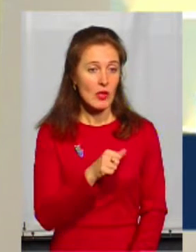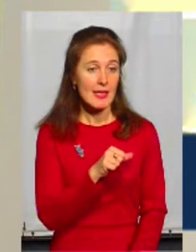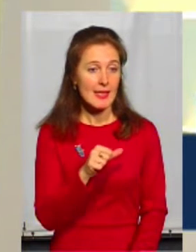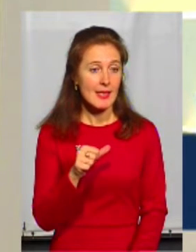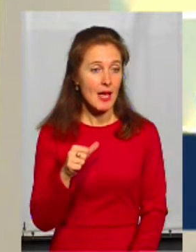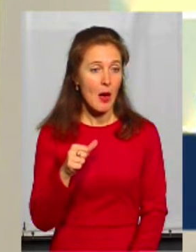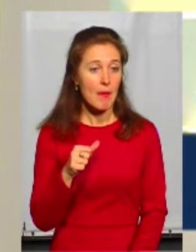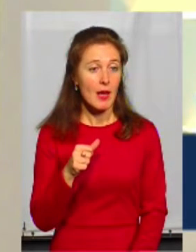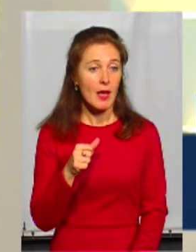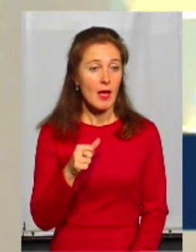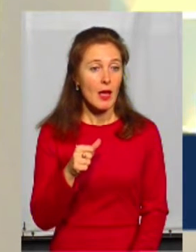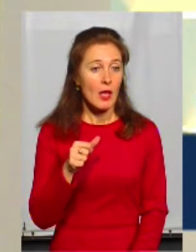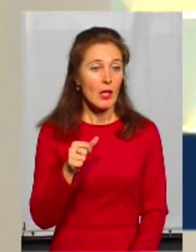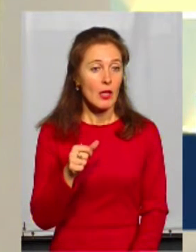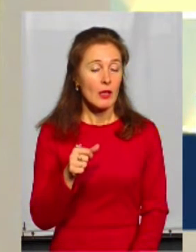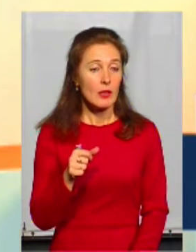сам носій мови,